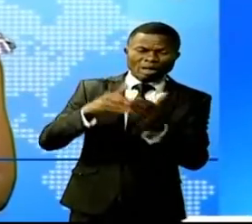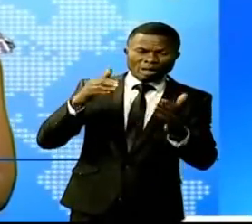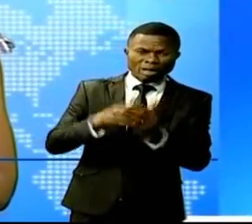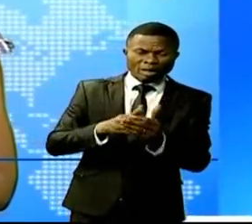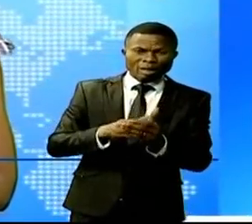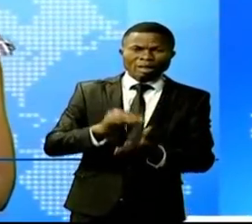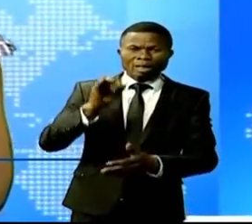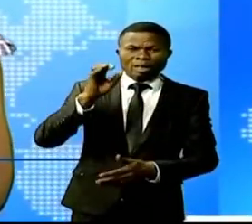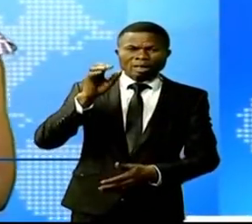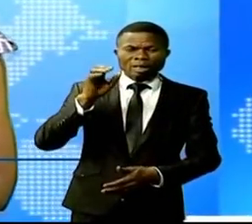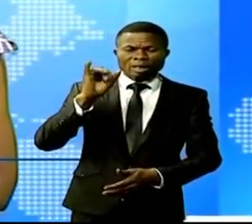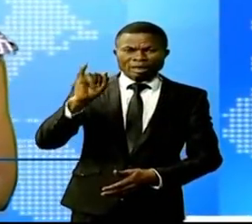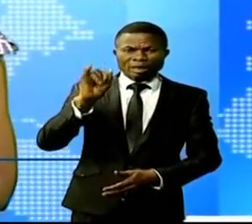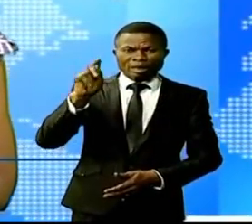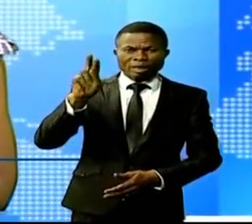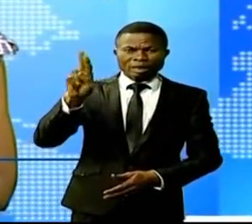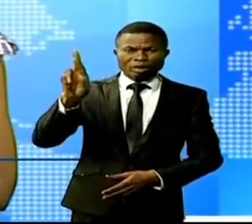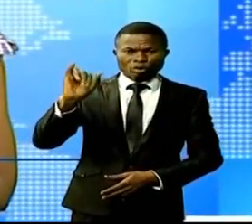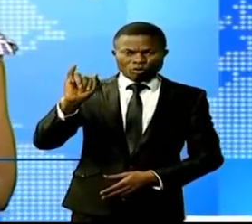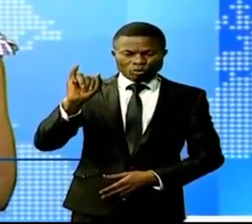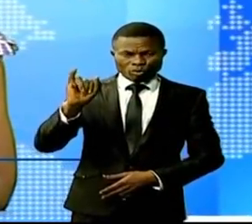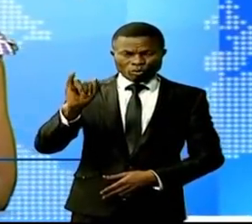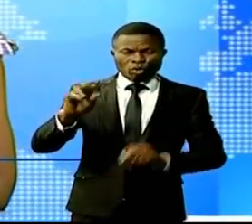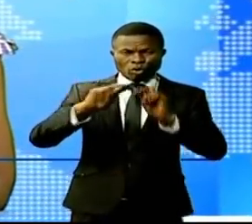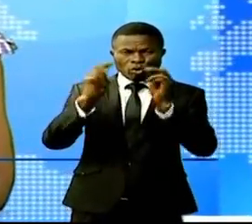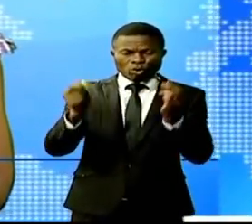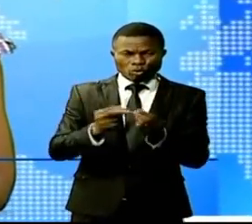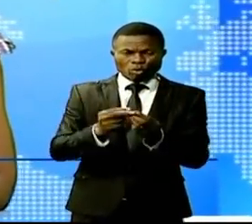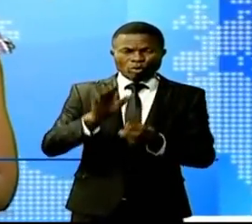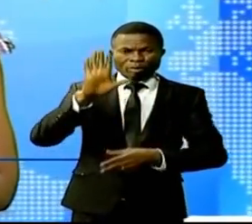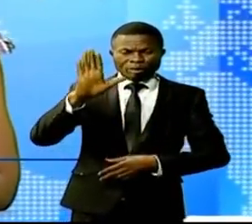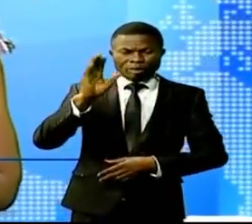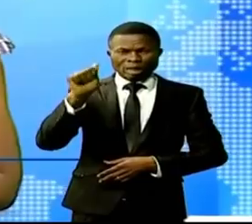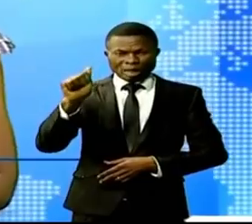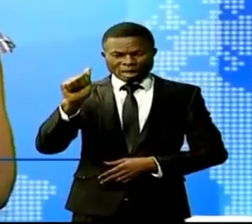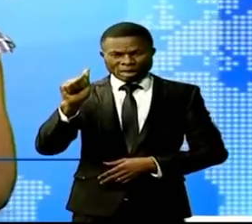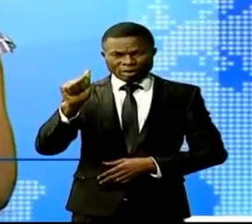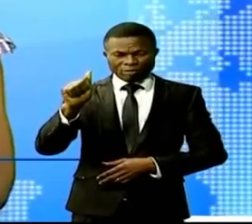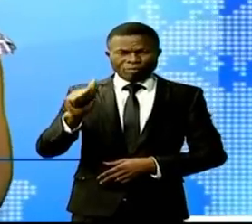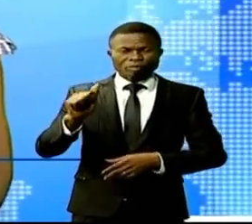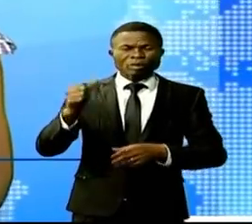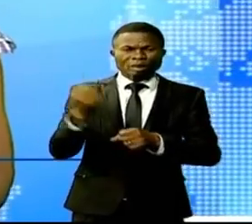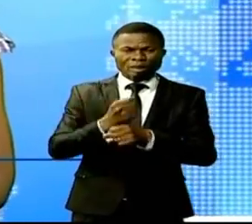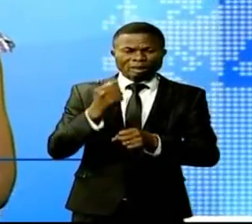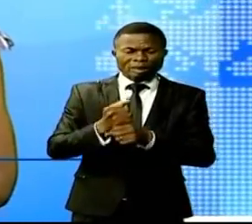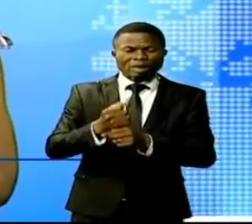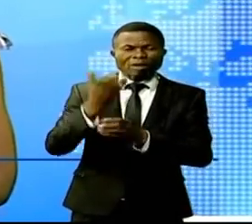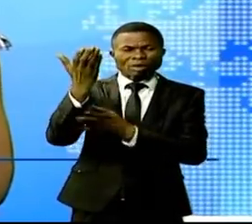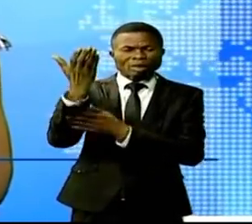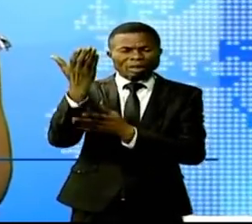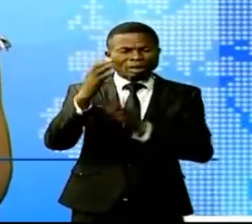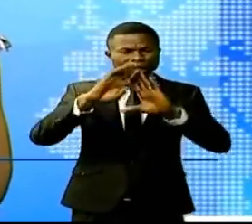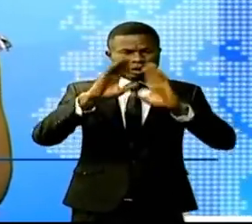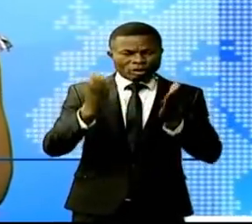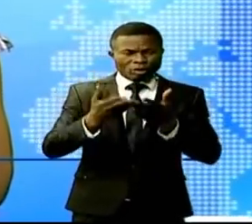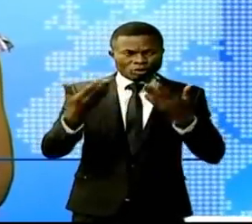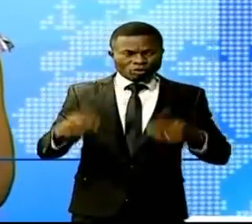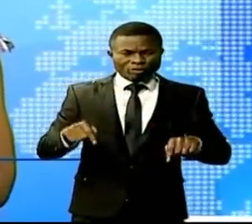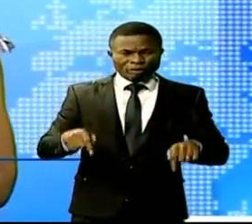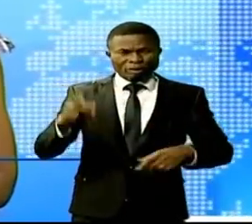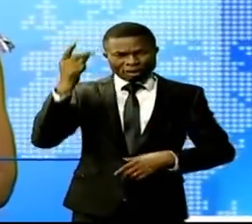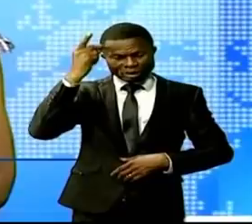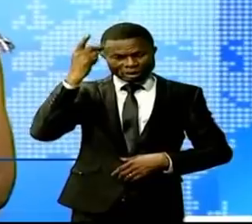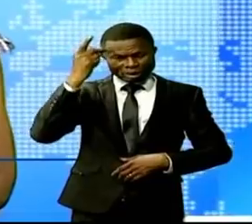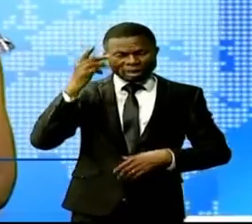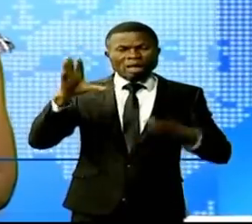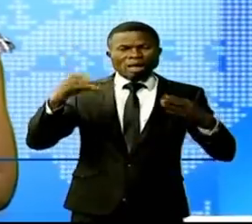l'Ituri regroupées au sein du G5A ont terminé leur mission de plaidoyer à Kinshasa. Elles sont